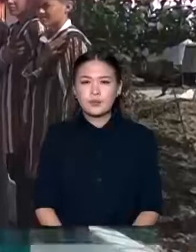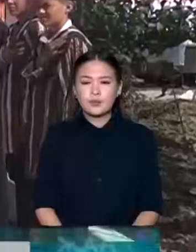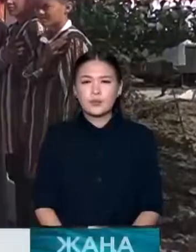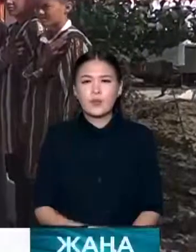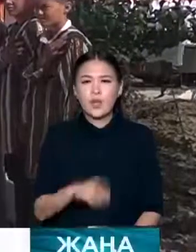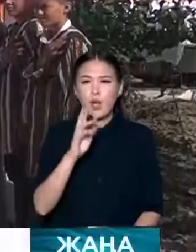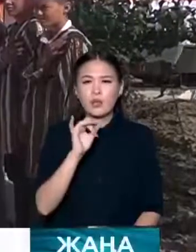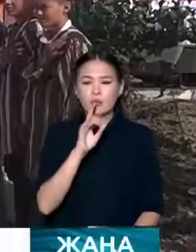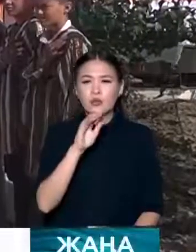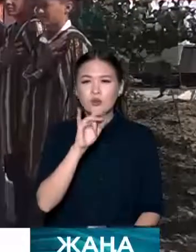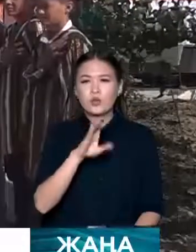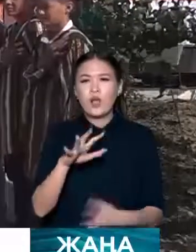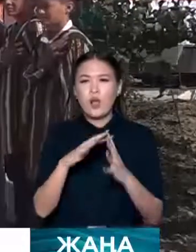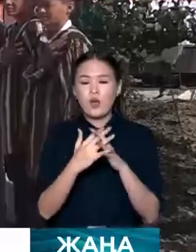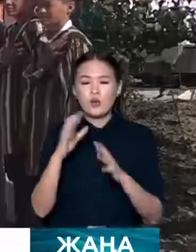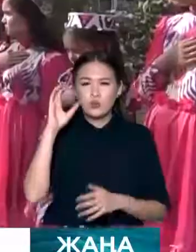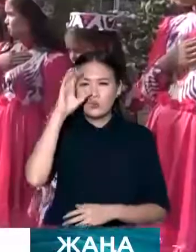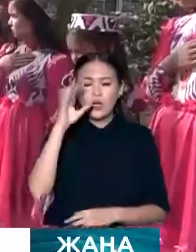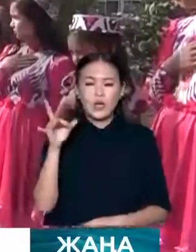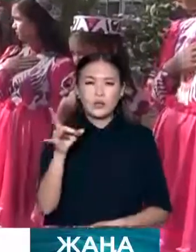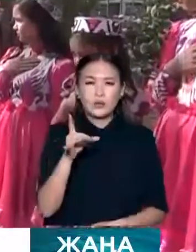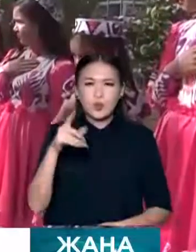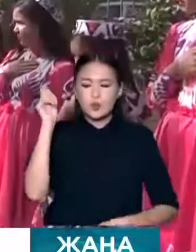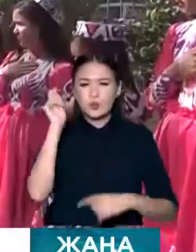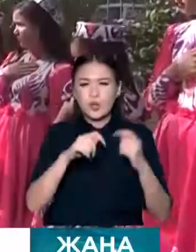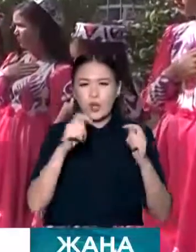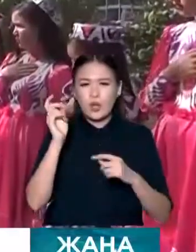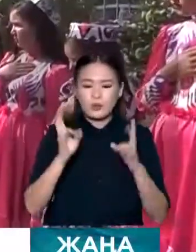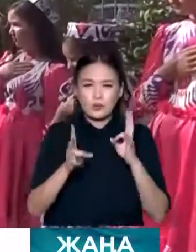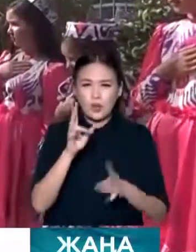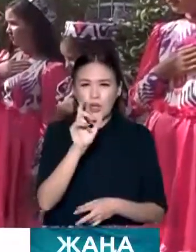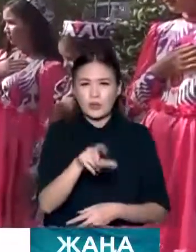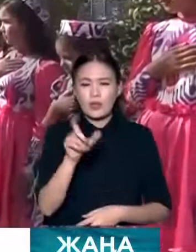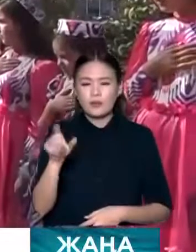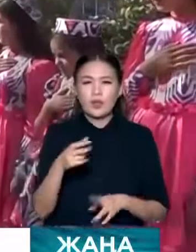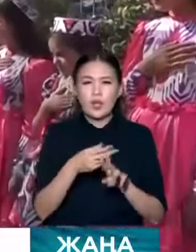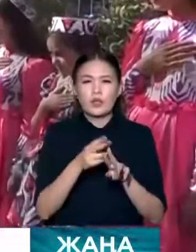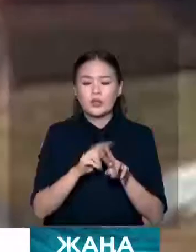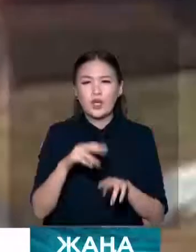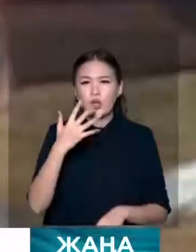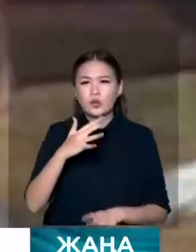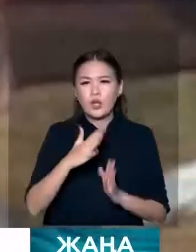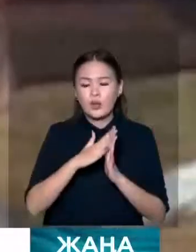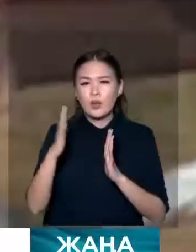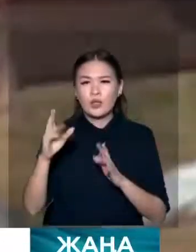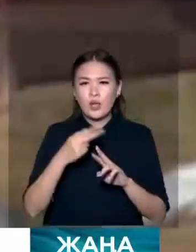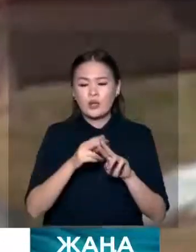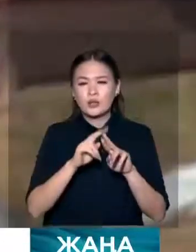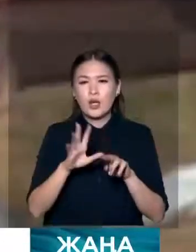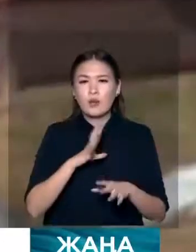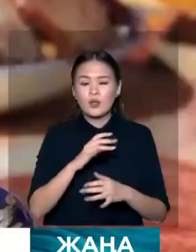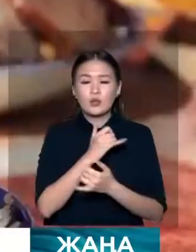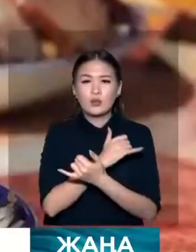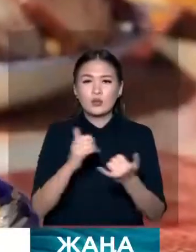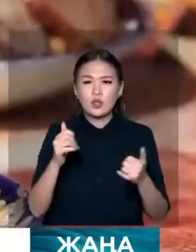Қазығұрт ауданына алыс жақын аудандар мен Өзбекстан Республикасынан келген аспаздар сайысқа түсті. Олар 50 келіге жоқ палау басып көпшілікке ұсынды. Бір